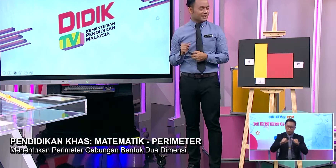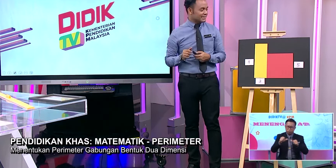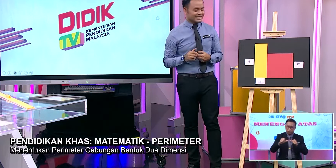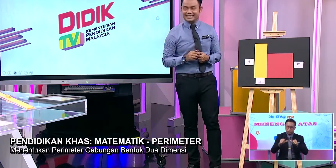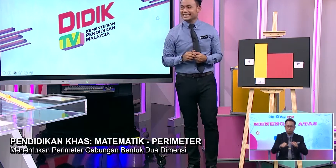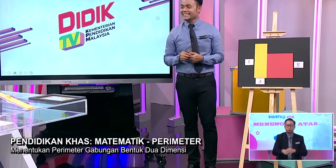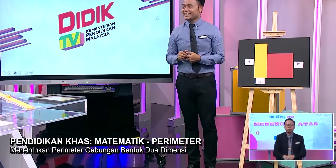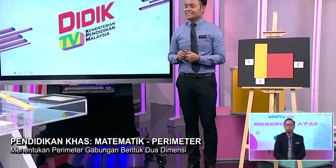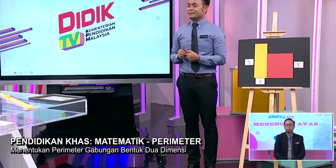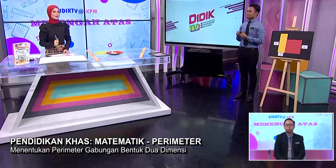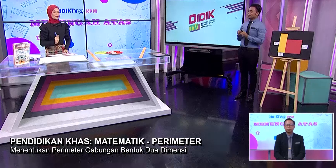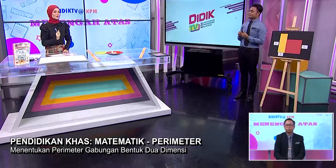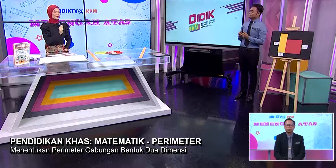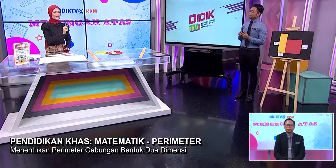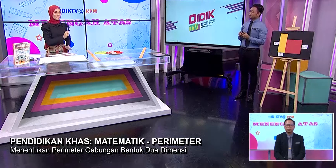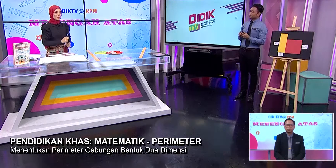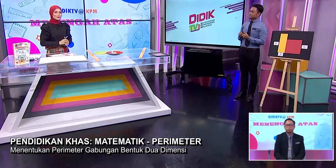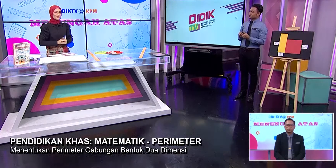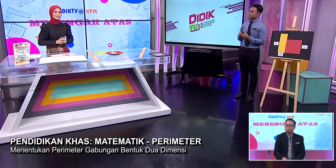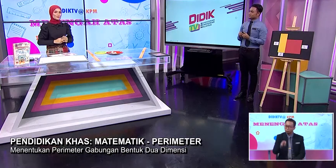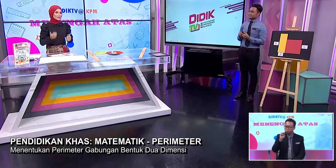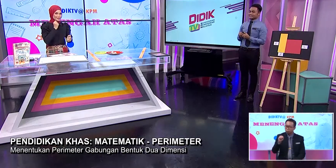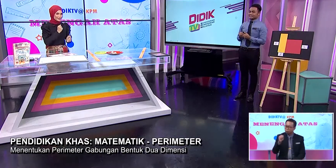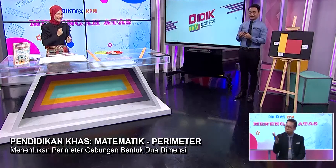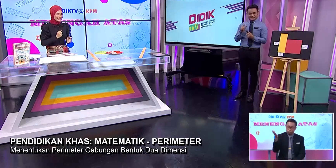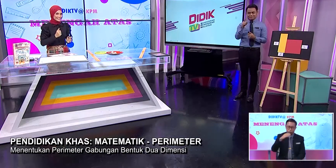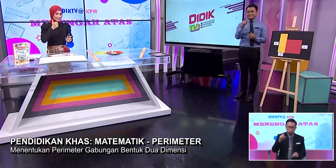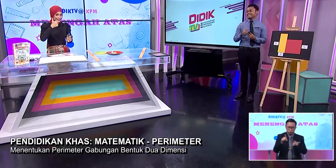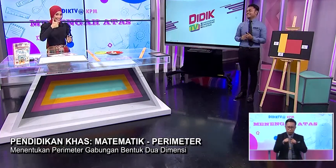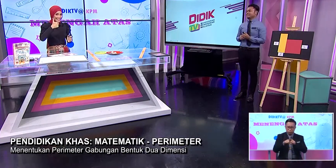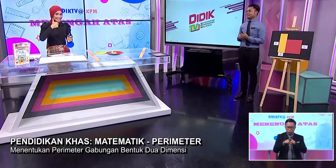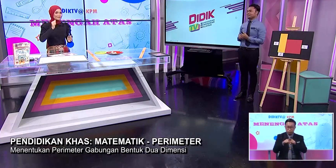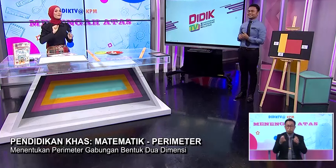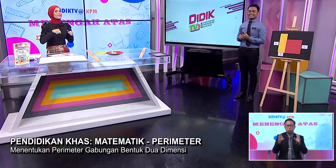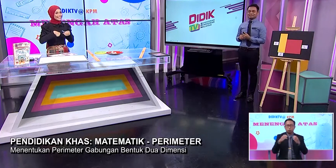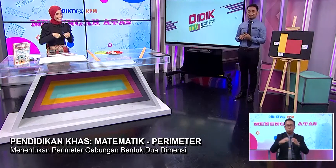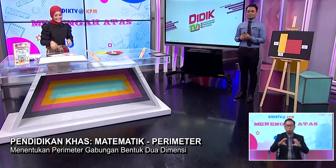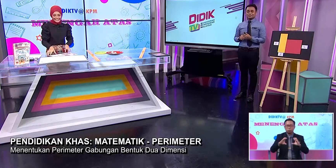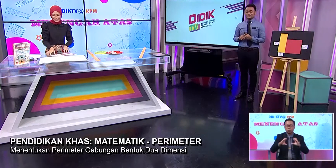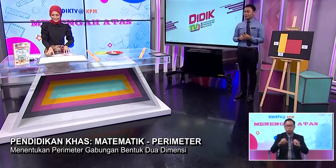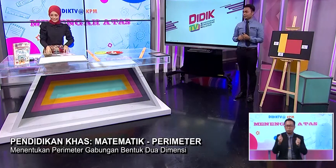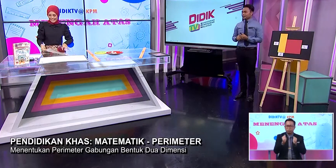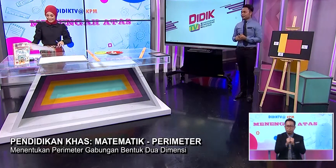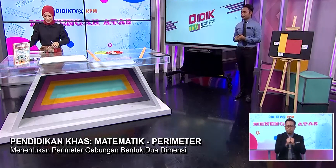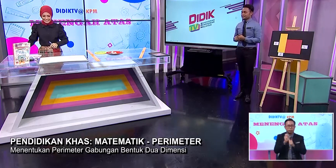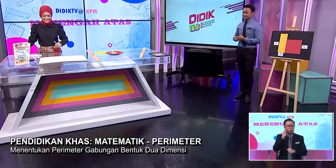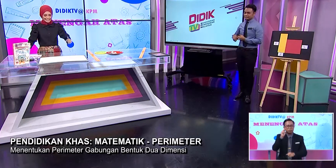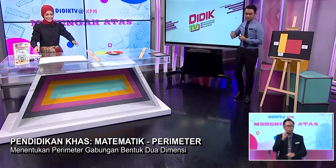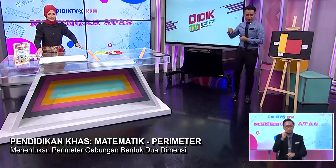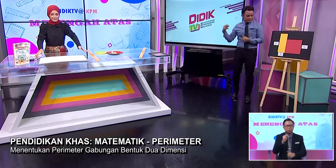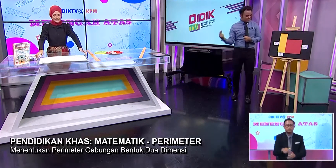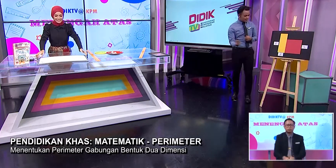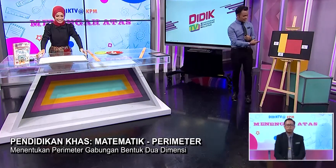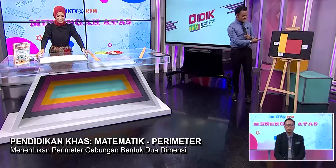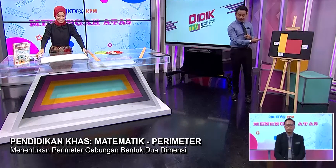Oke saya enak coba tapi muring-muring di rumah pun coba bersama-sama dengan Isya boleh boleh Oke Amerika